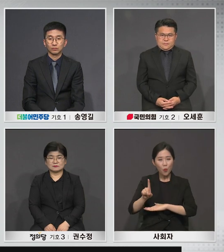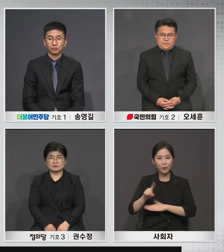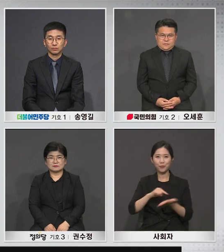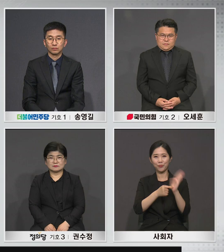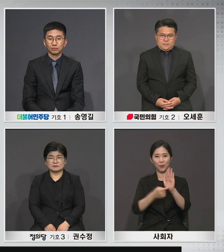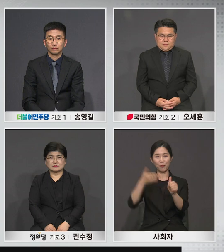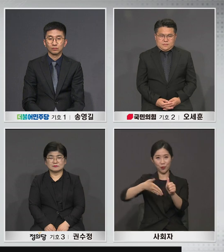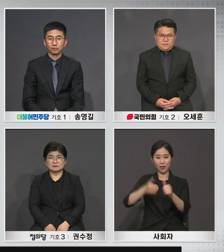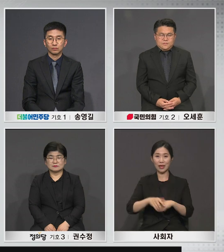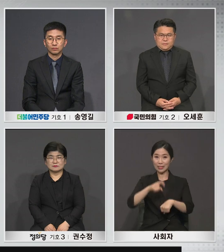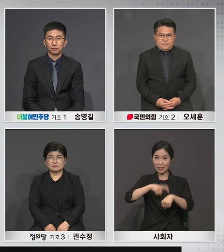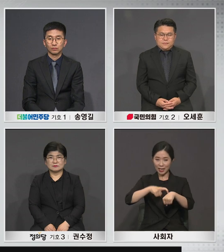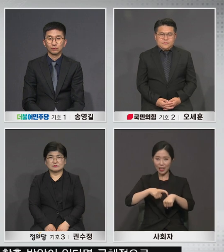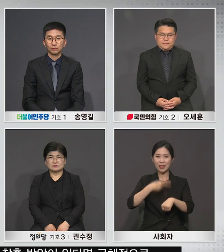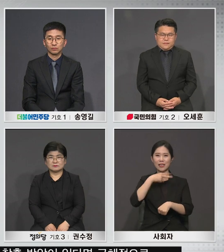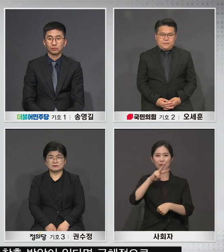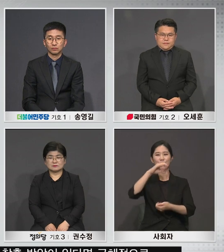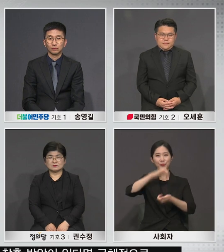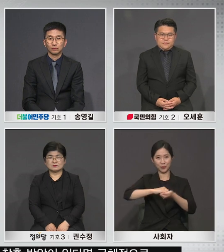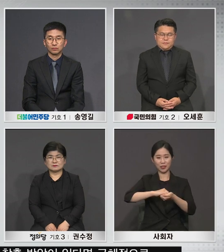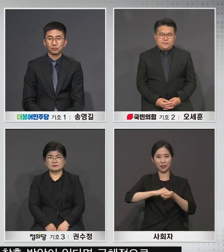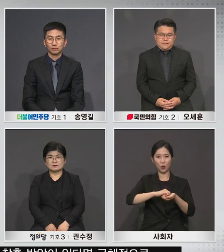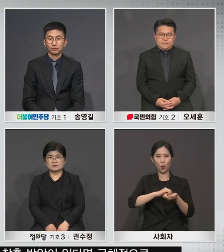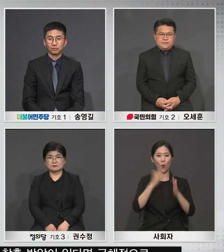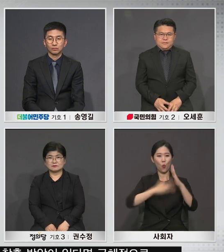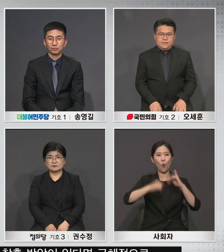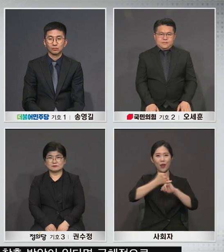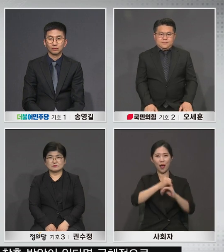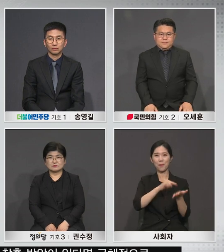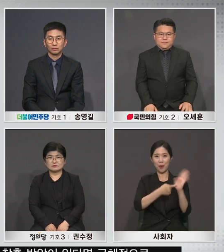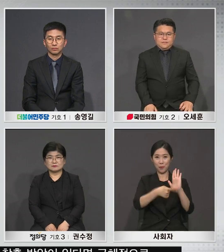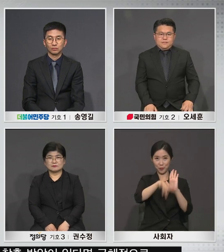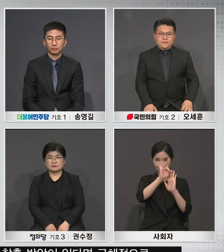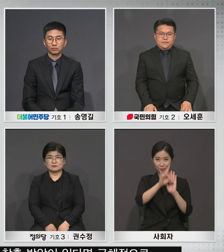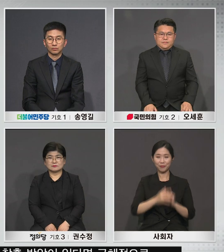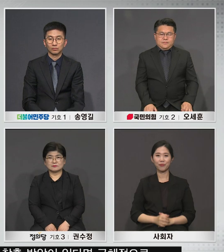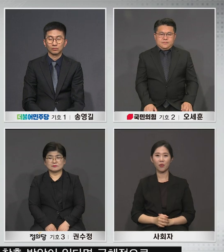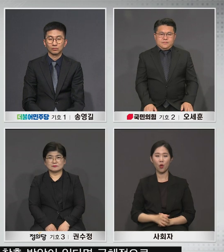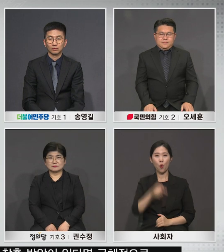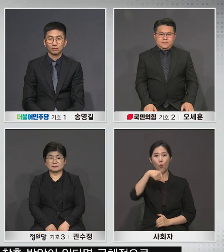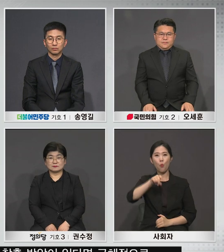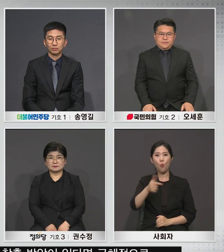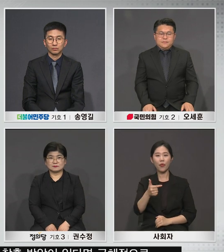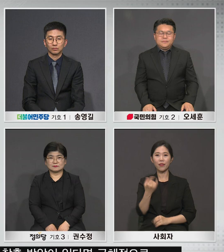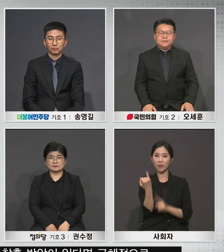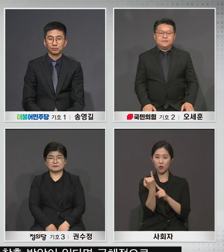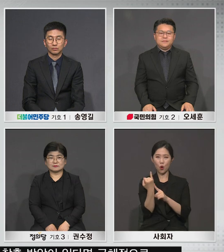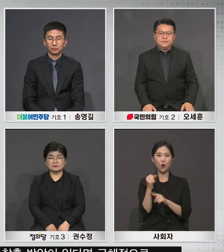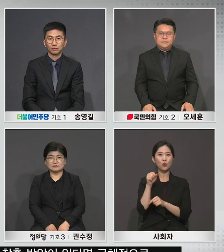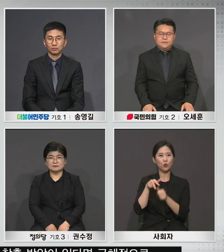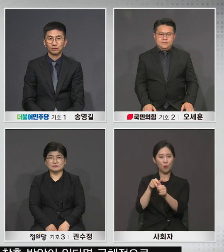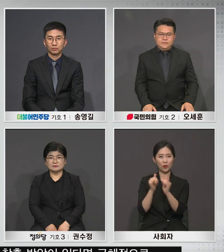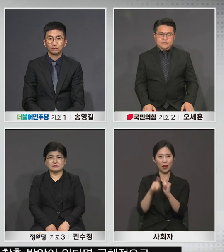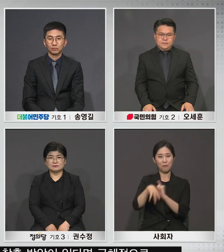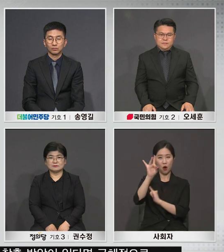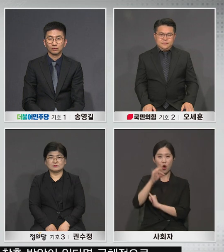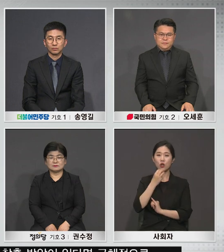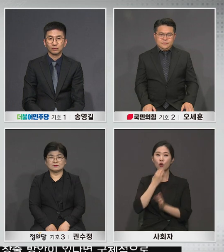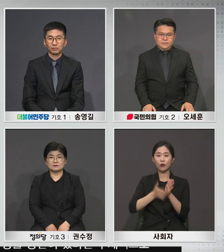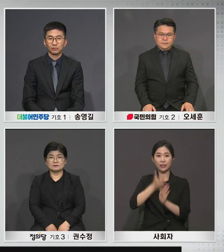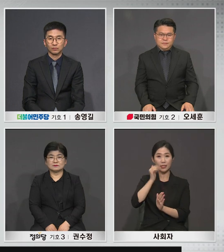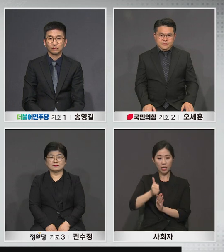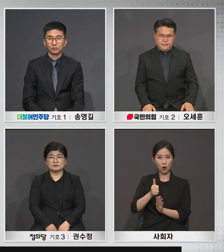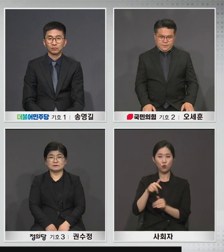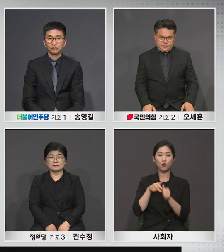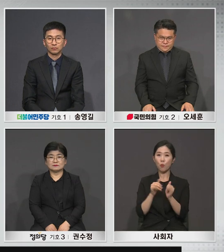각각 2분간 공약 발표 시간을 먼저 가질 텐데 권수정 후보부터 서울시장 후보로서 중장년층 일자리